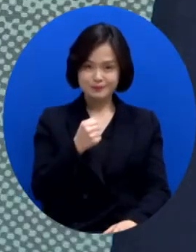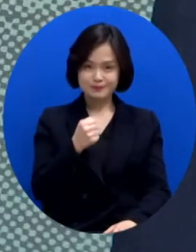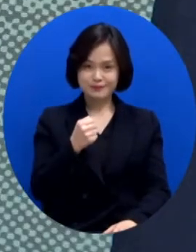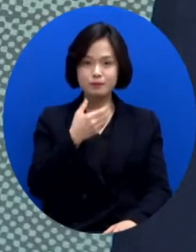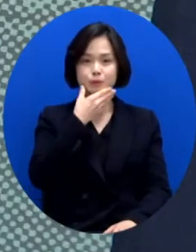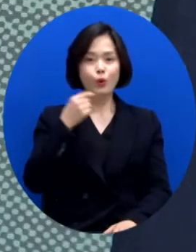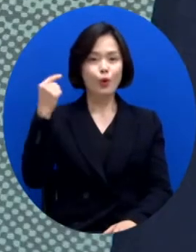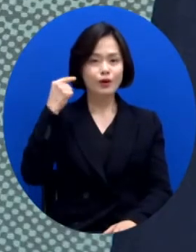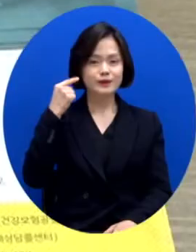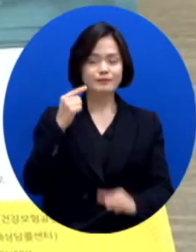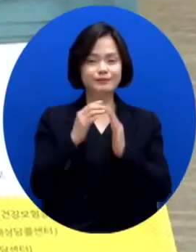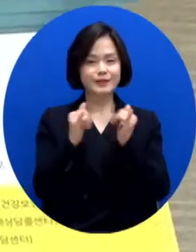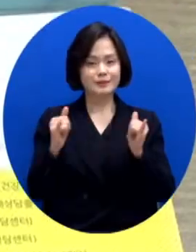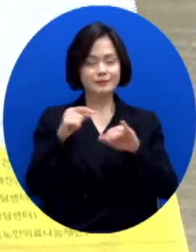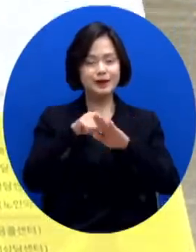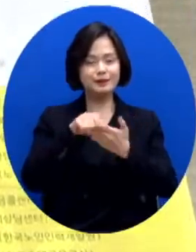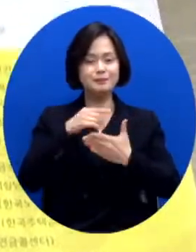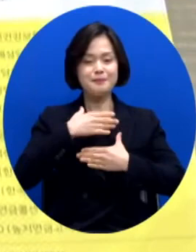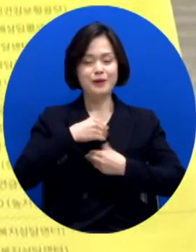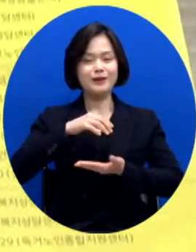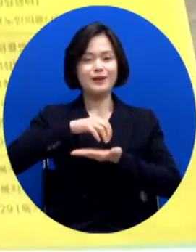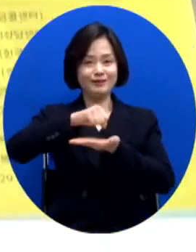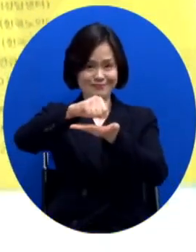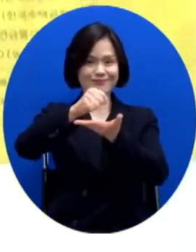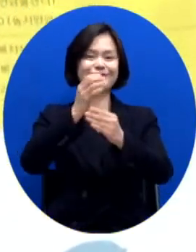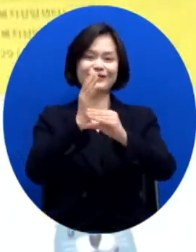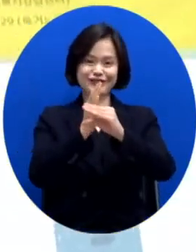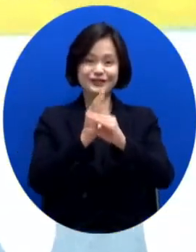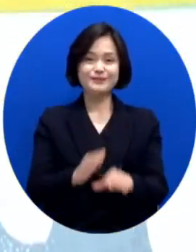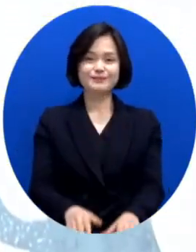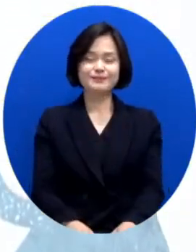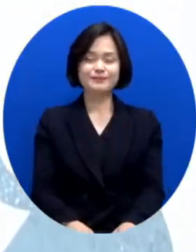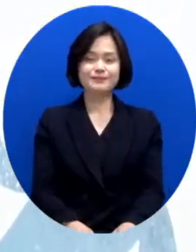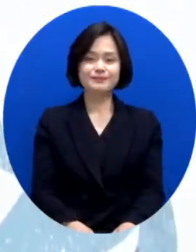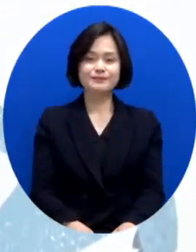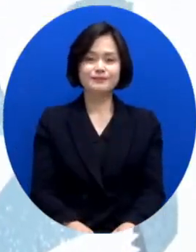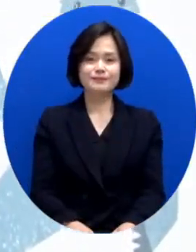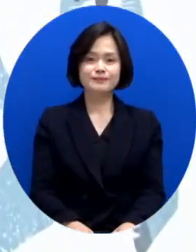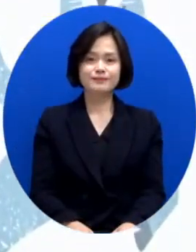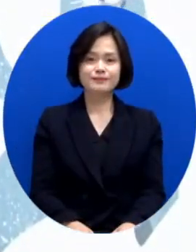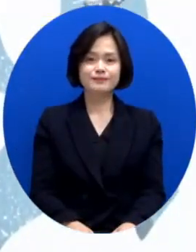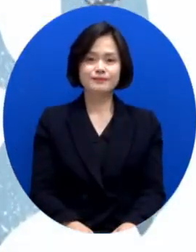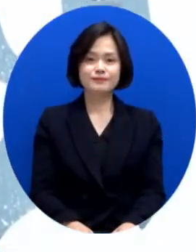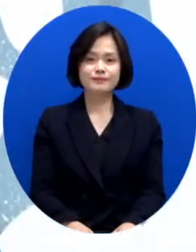더 친근하게 다가가고 있습니다. CTS 뉴스 김인혜입니다.